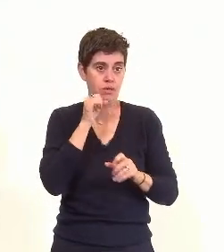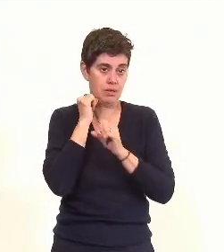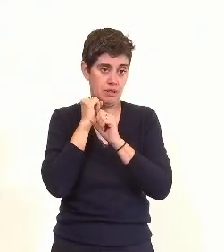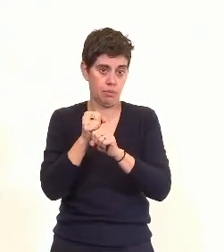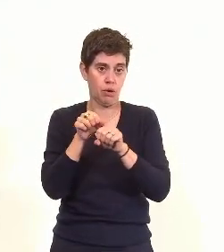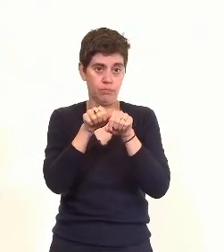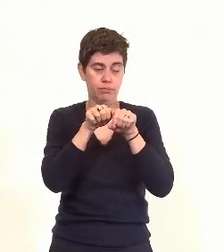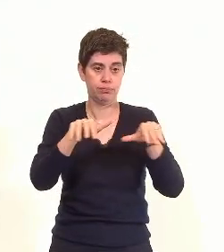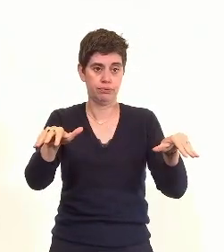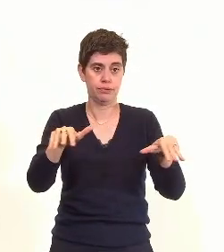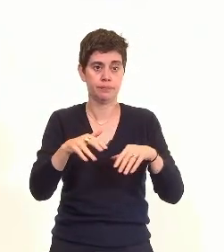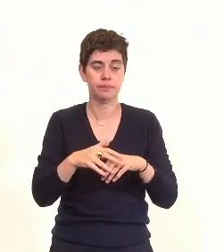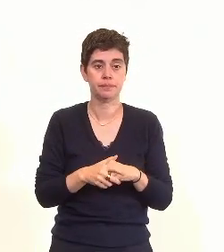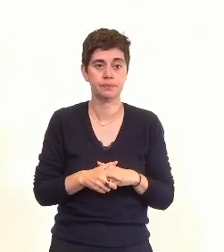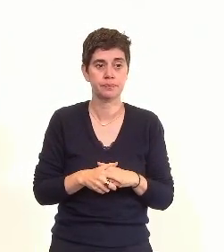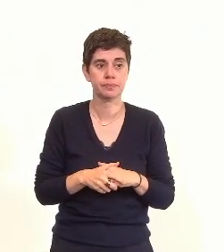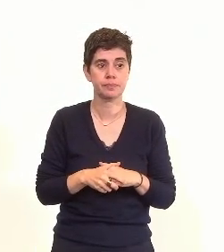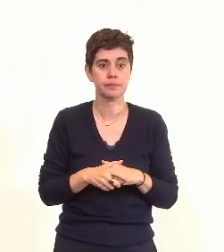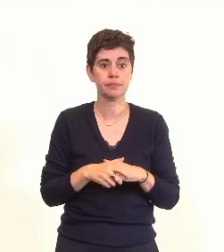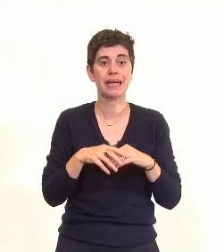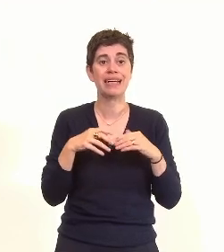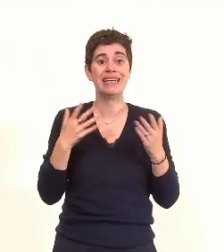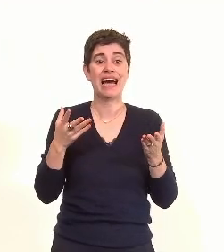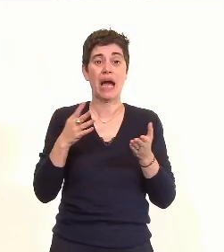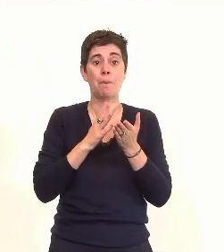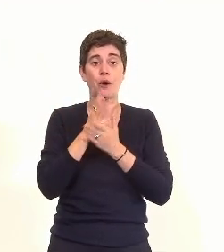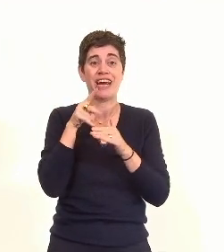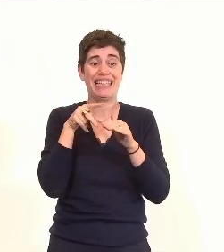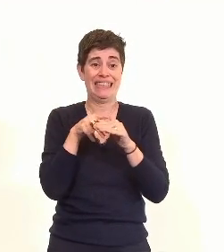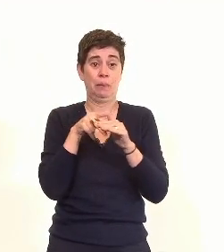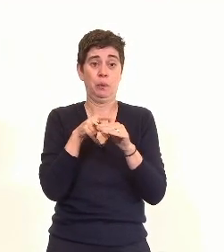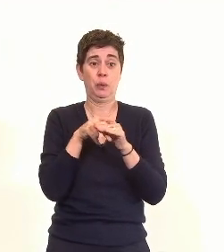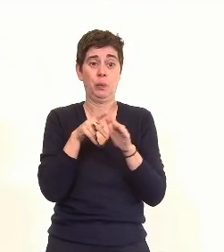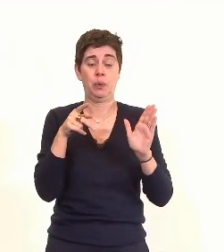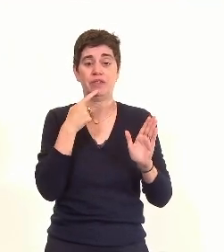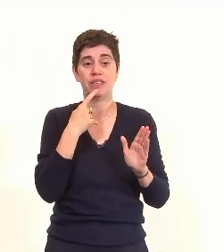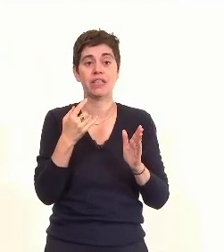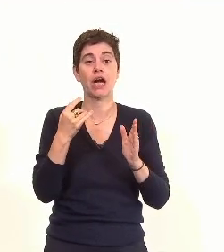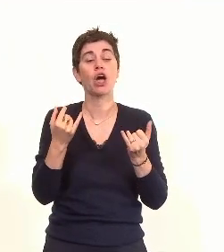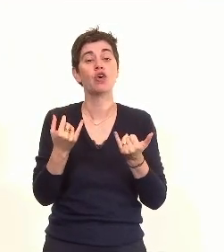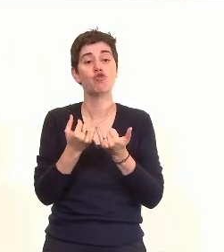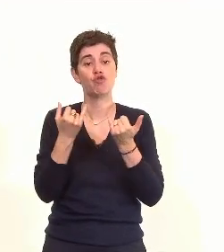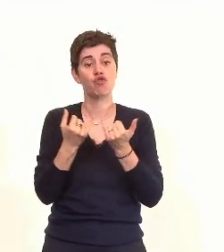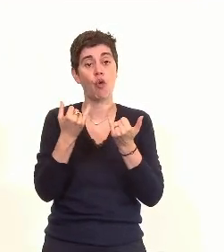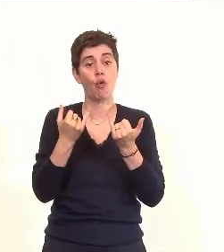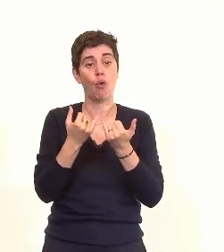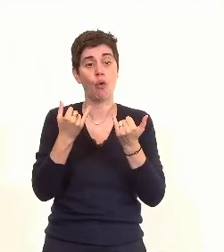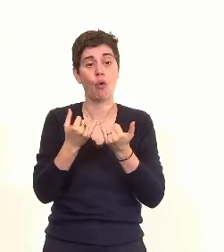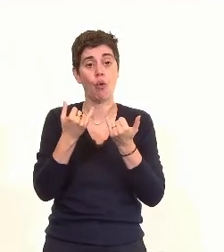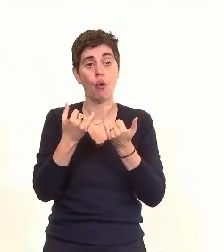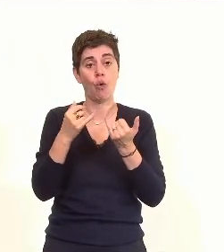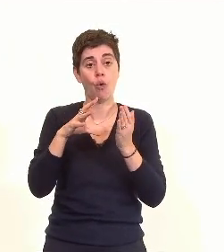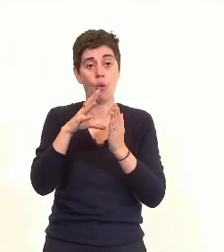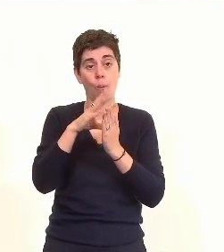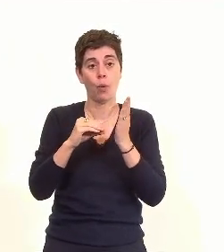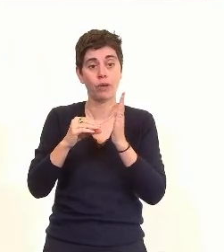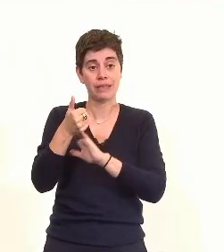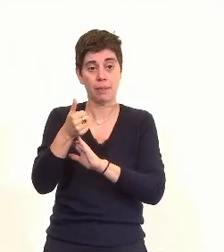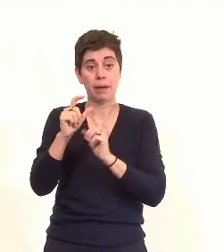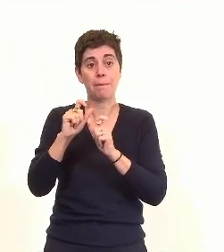On est au début de notre projet. C'est le début du projet, oui. C'est ça. Donc il y a le prototypage des jeux, le déploiement et derrière le passage au comité. Et